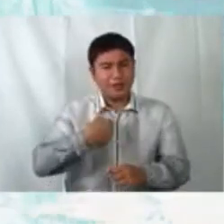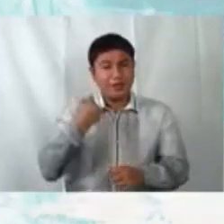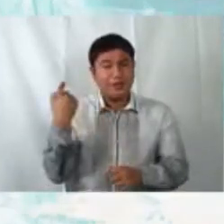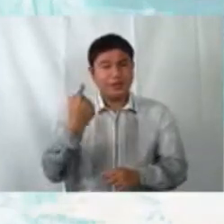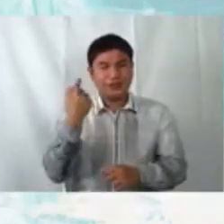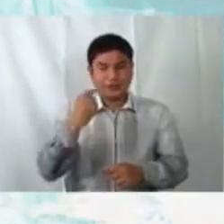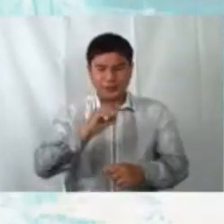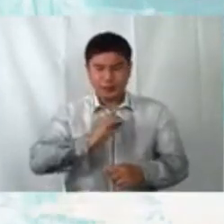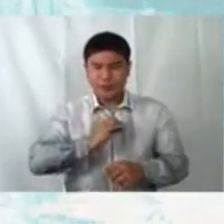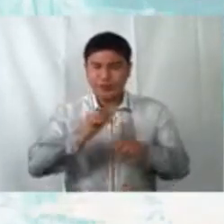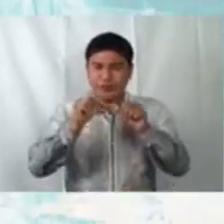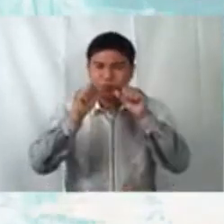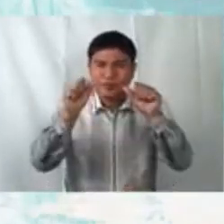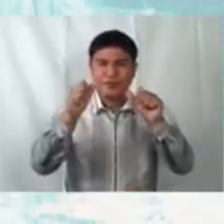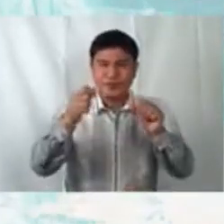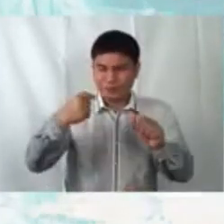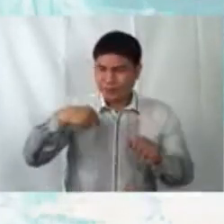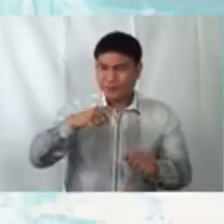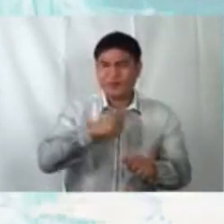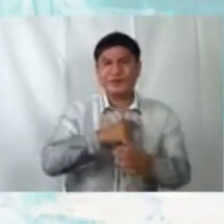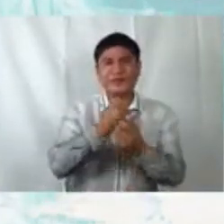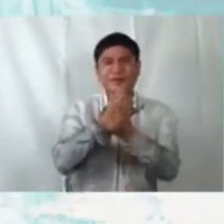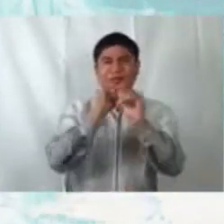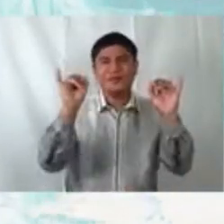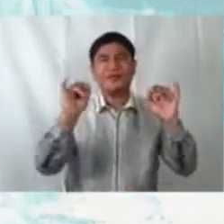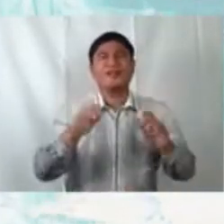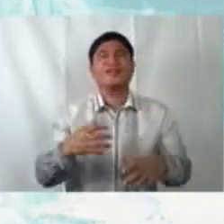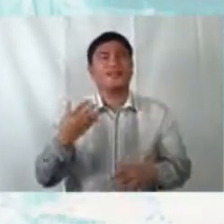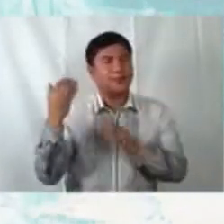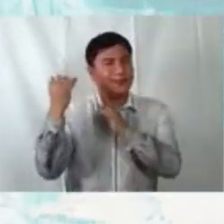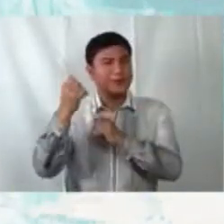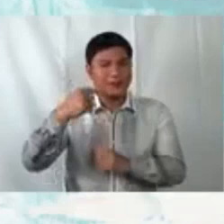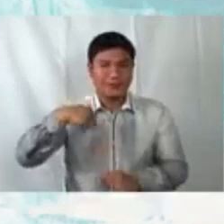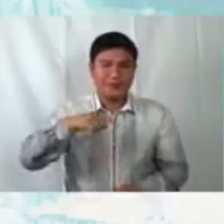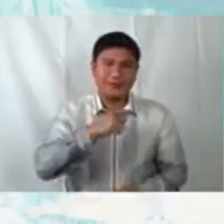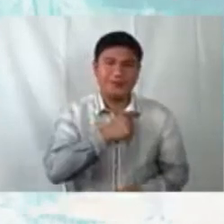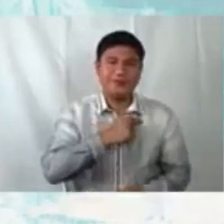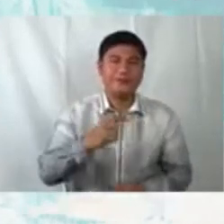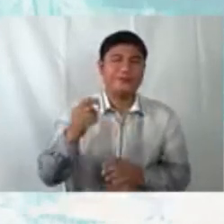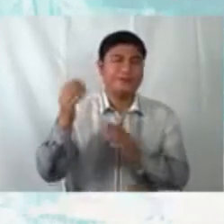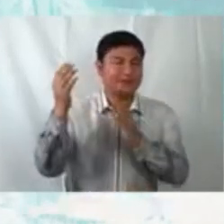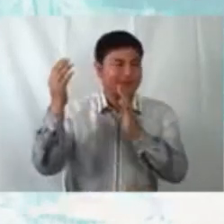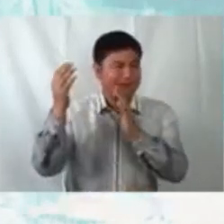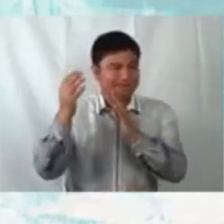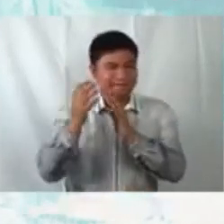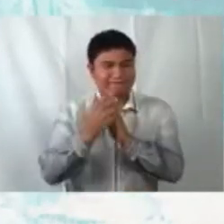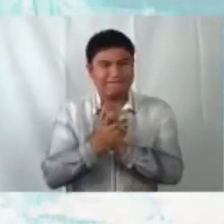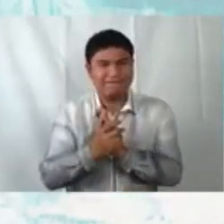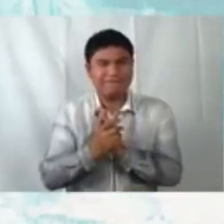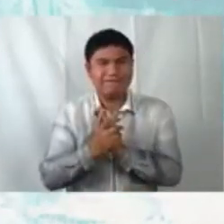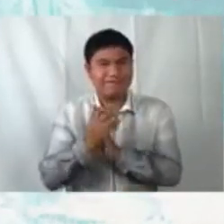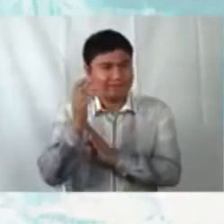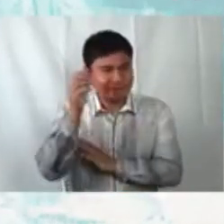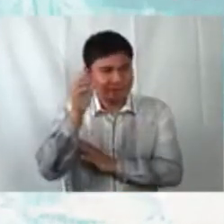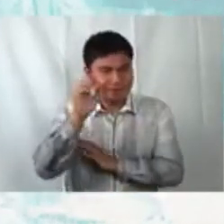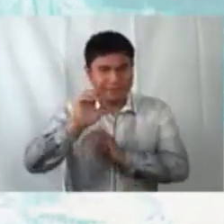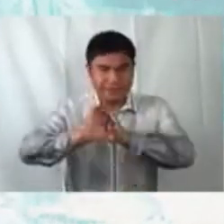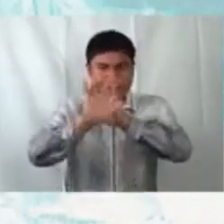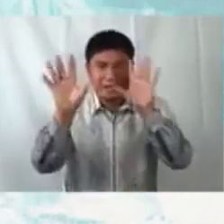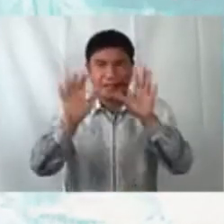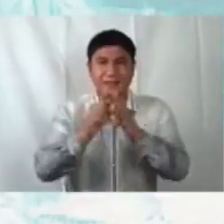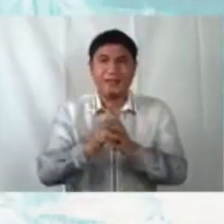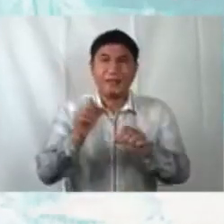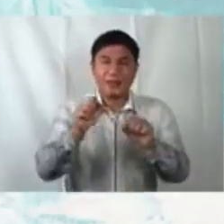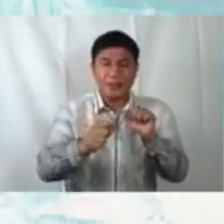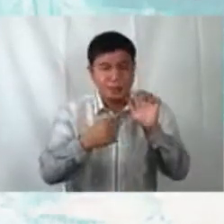Okay? Sana ho, maliwanag sa atin yun. So, mag-share screen ulit ako ng aking screen. So,